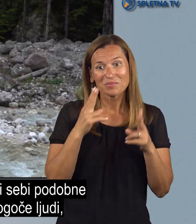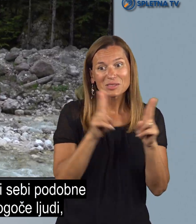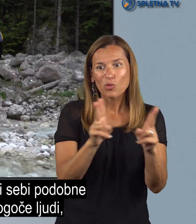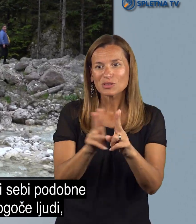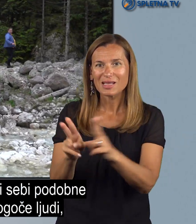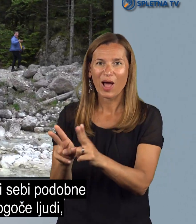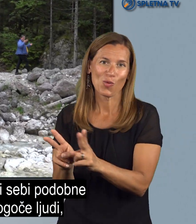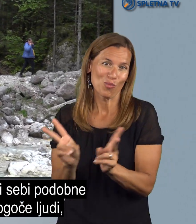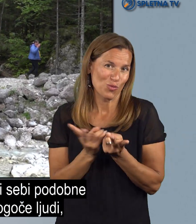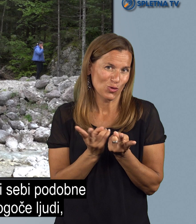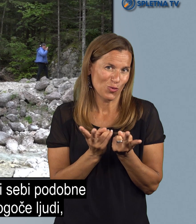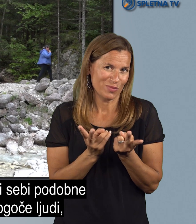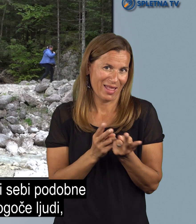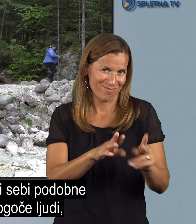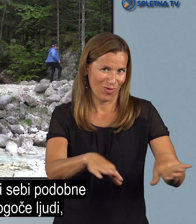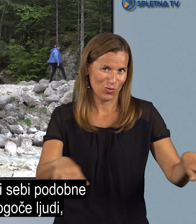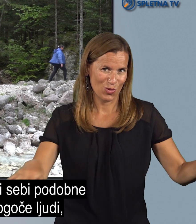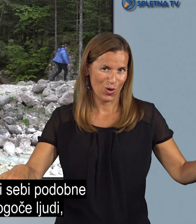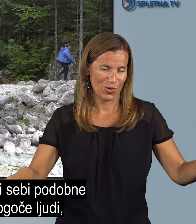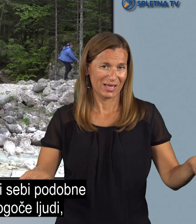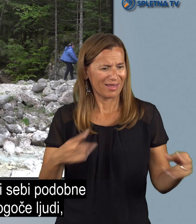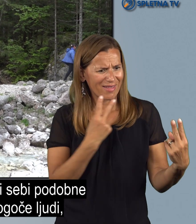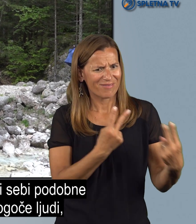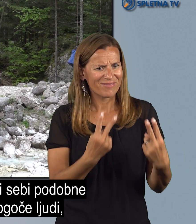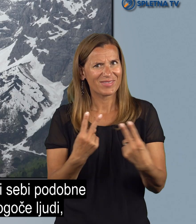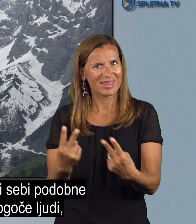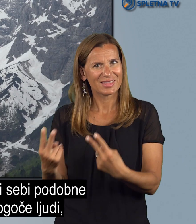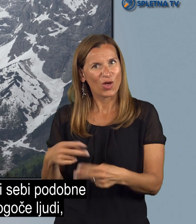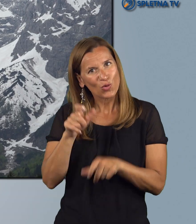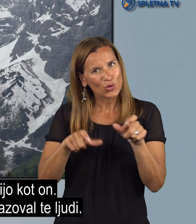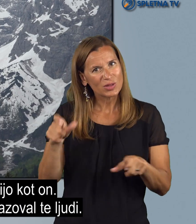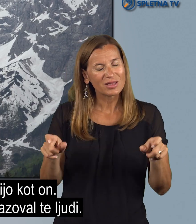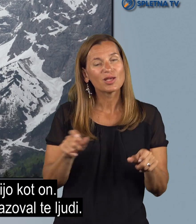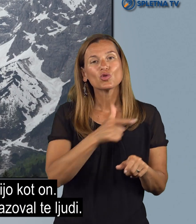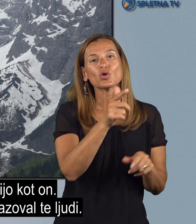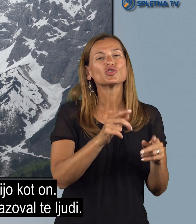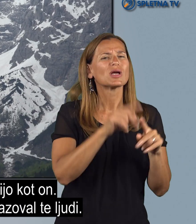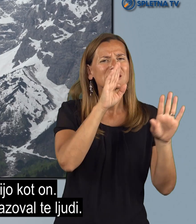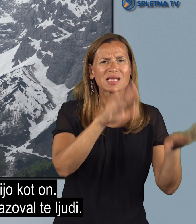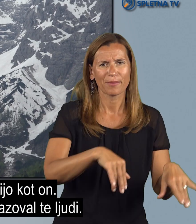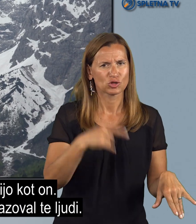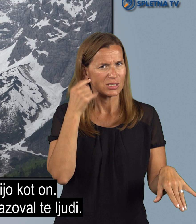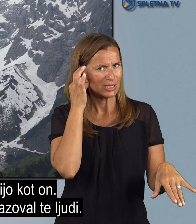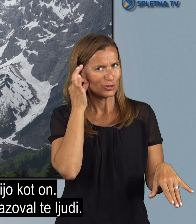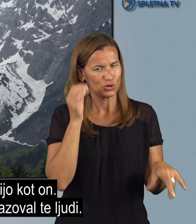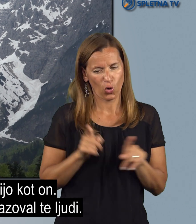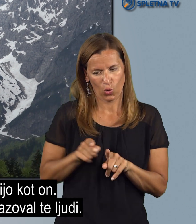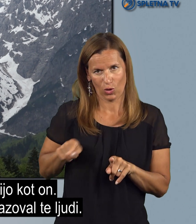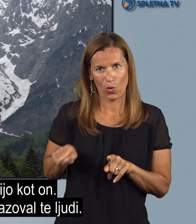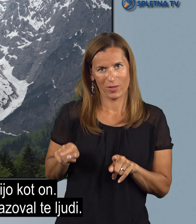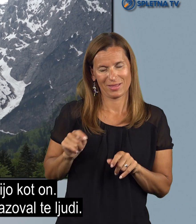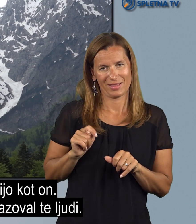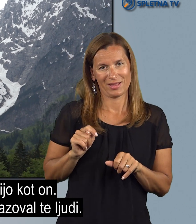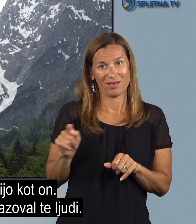podobne in je tudi videl mogoče ljudi, ki še slabše slišijo kot on.